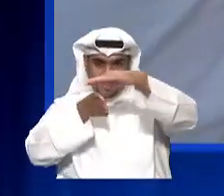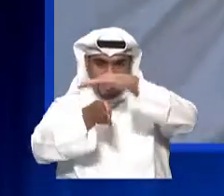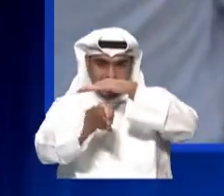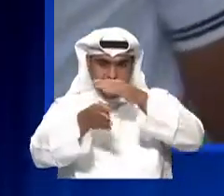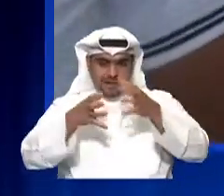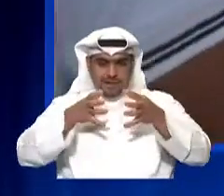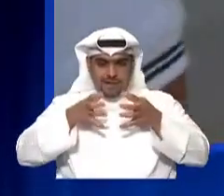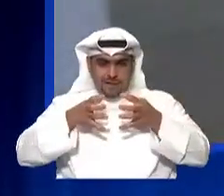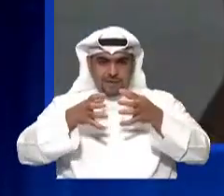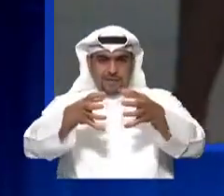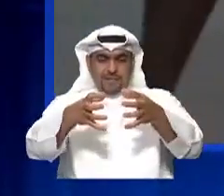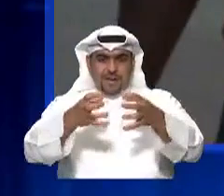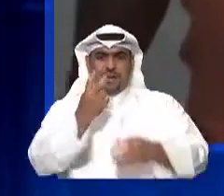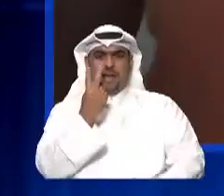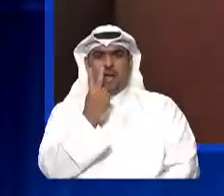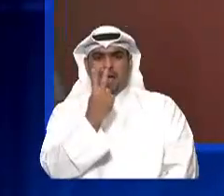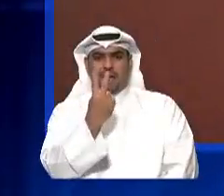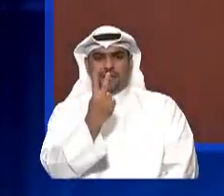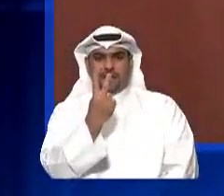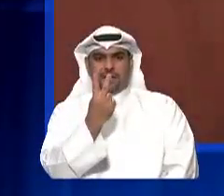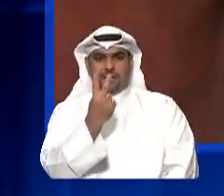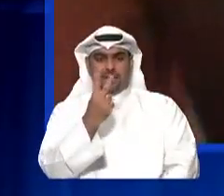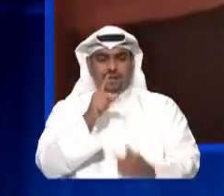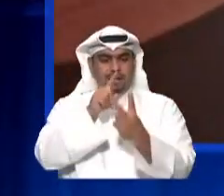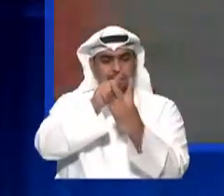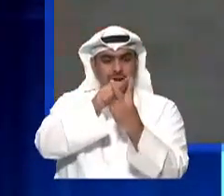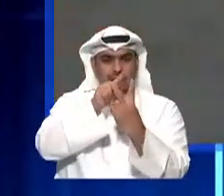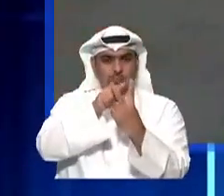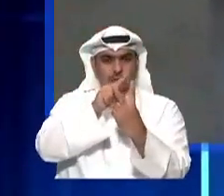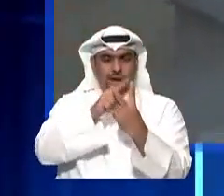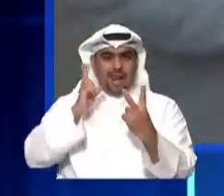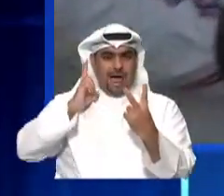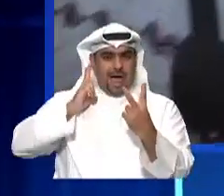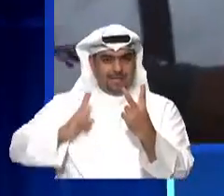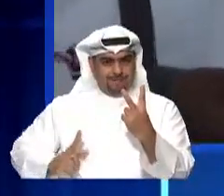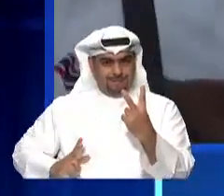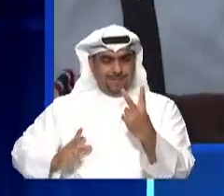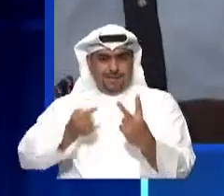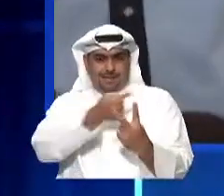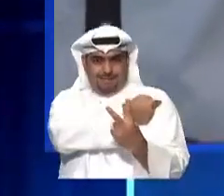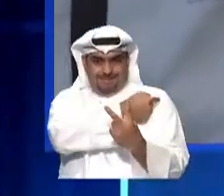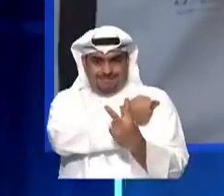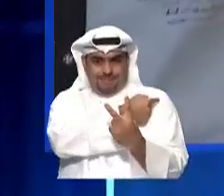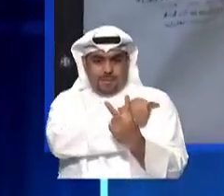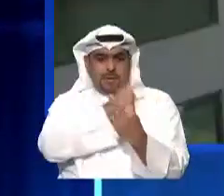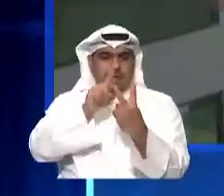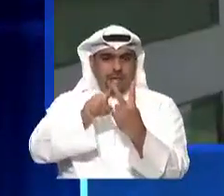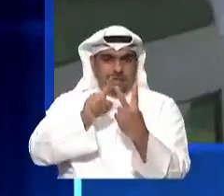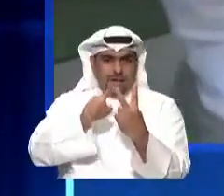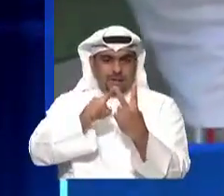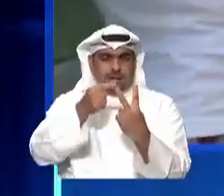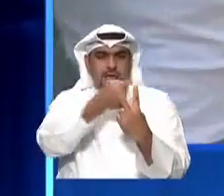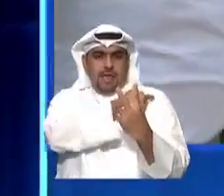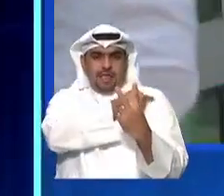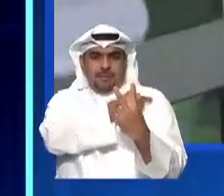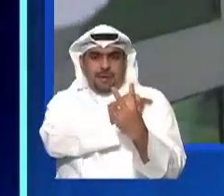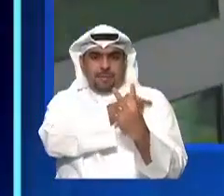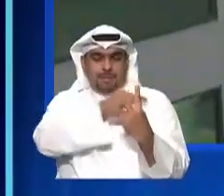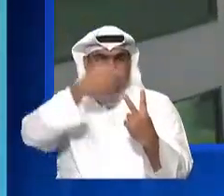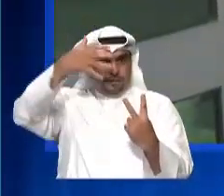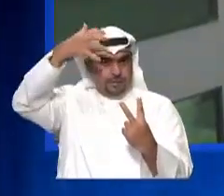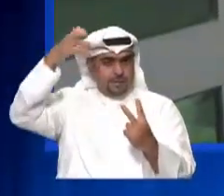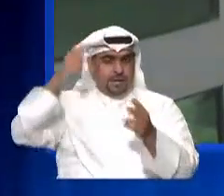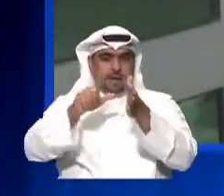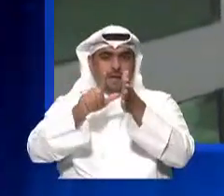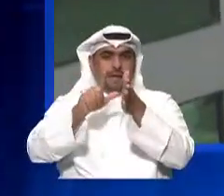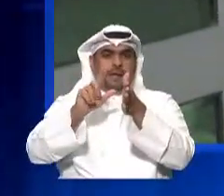اللي بالخلفني العاصمة الصحية والناحية الثانية الفروانية الصحية، بأطقمهم التمريض والمترونات وكذلك الأطباء